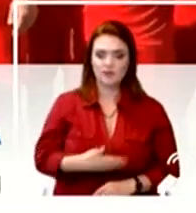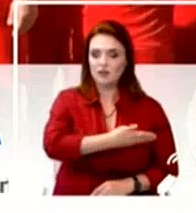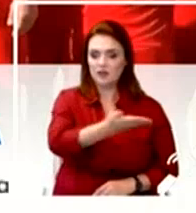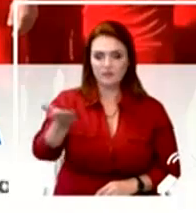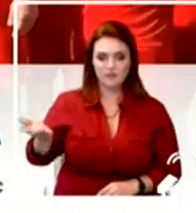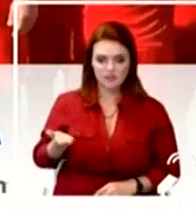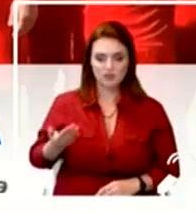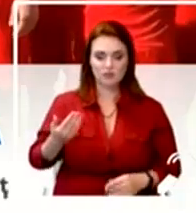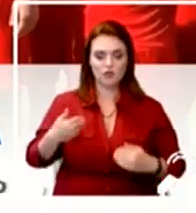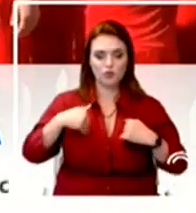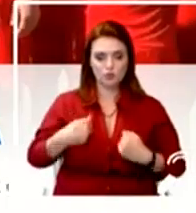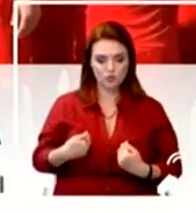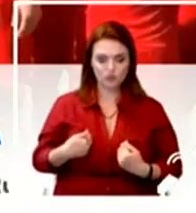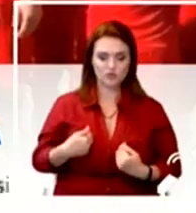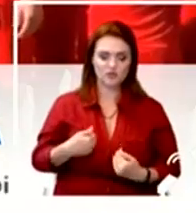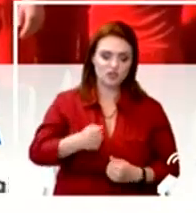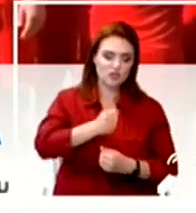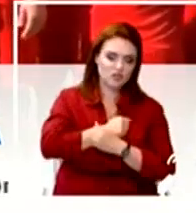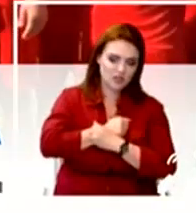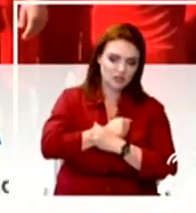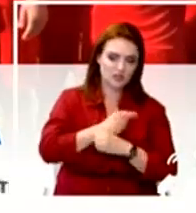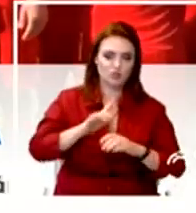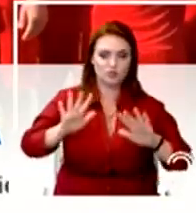Нам всем грустно, печально.